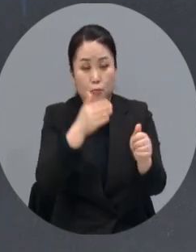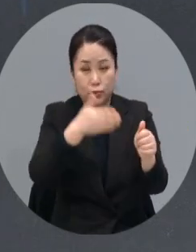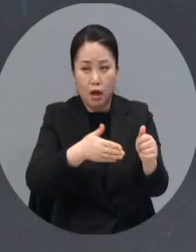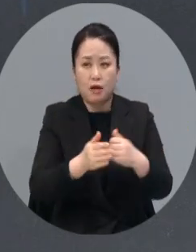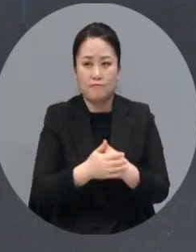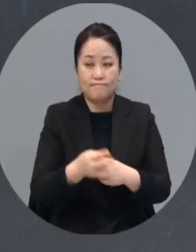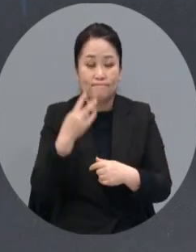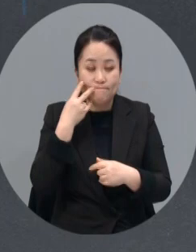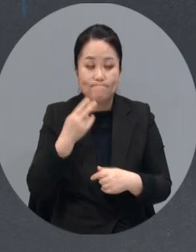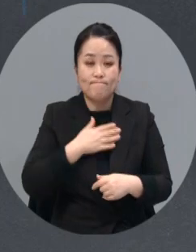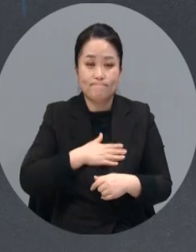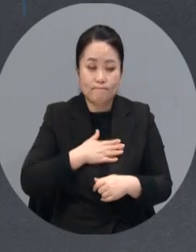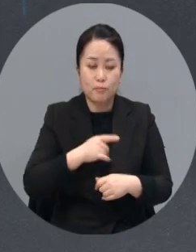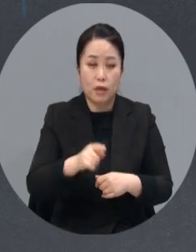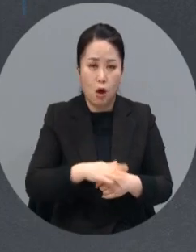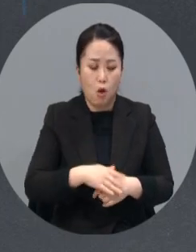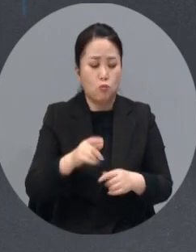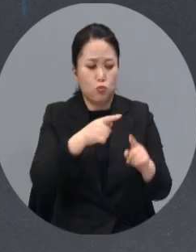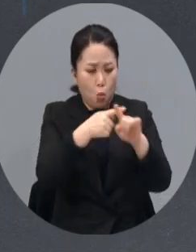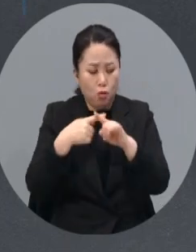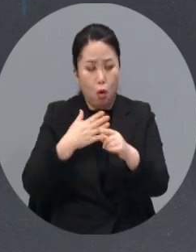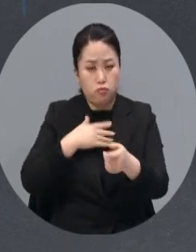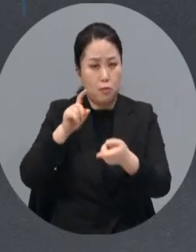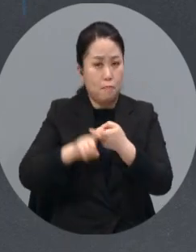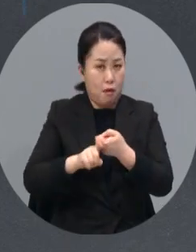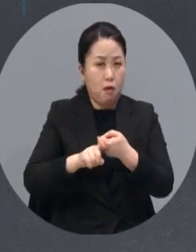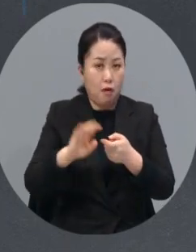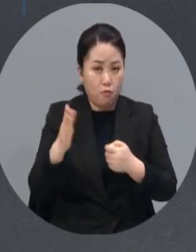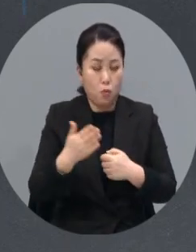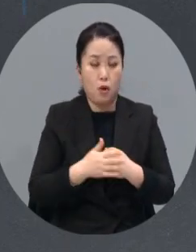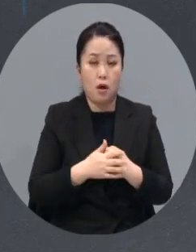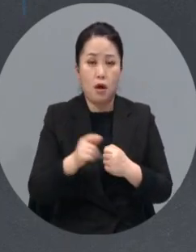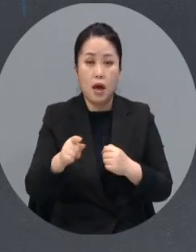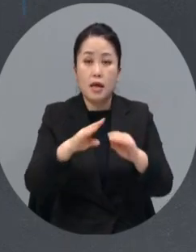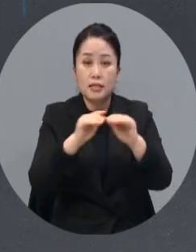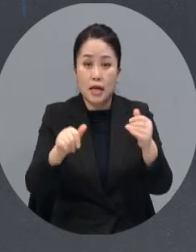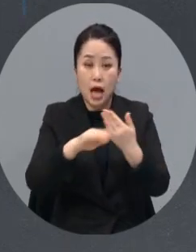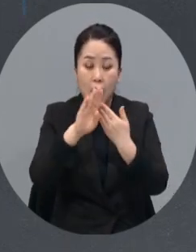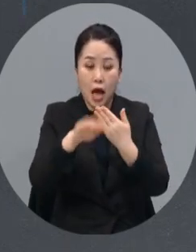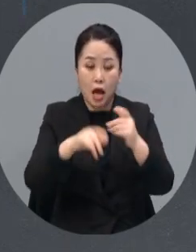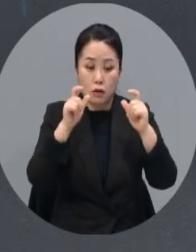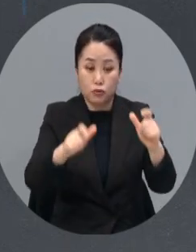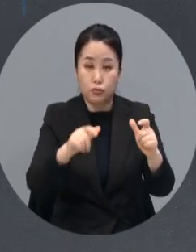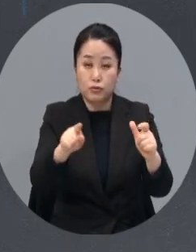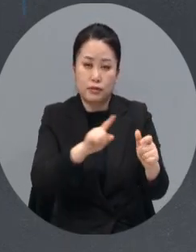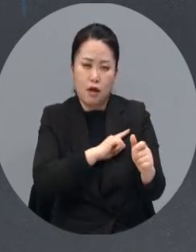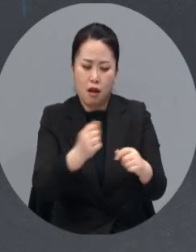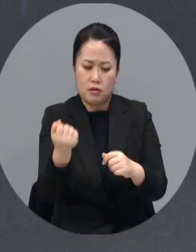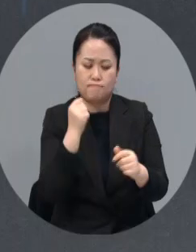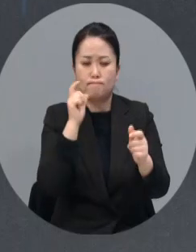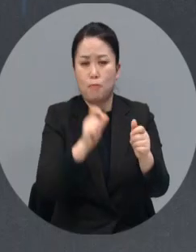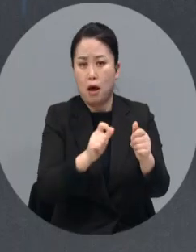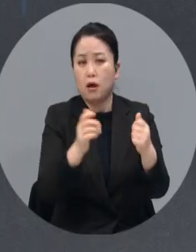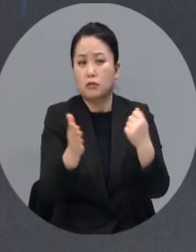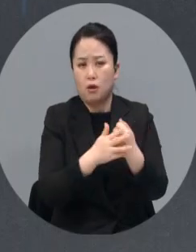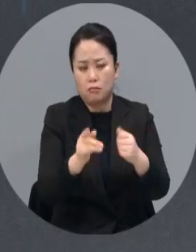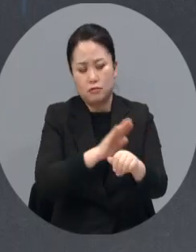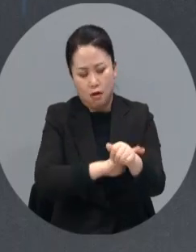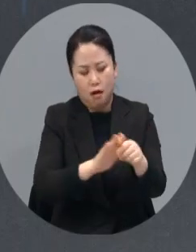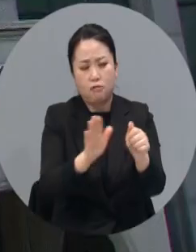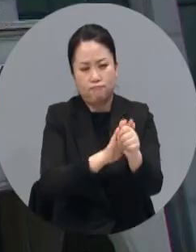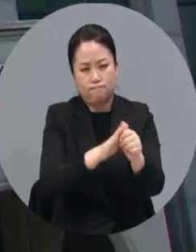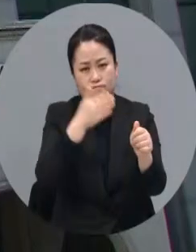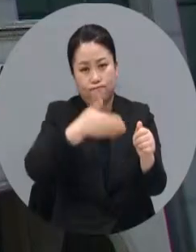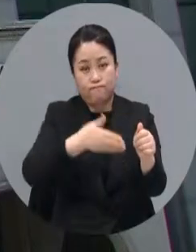예, 알겠습니다. 무조건 우리 편대겠는데. 가장 우리 사구 전체에서 좀 파워가 제일 세시니까 좀 많이 챙겨주시기